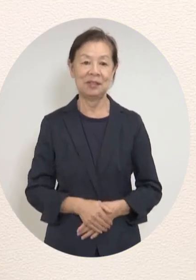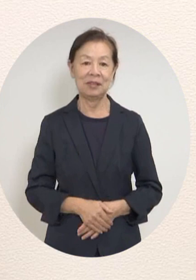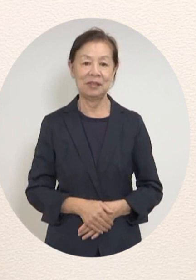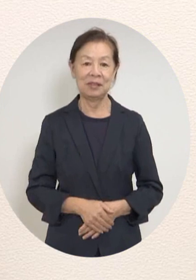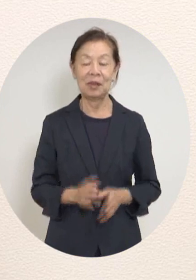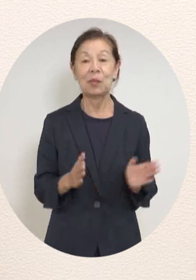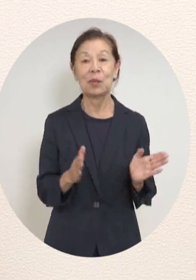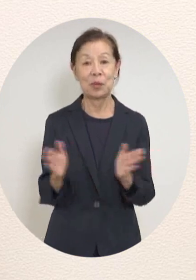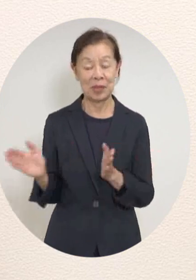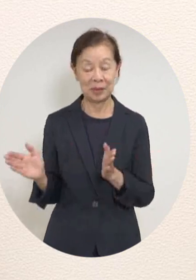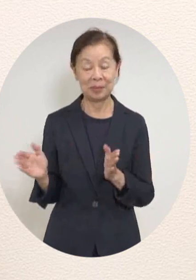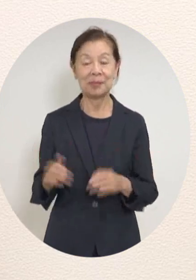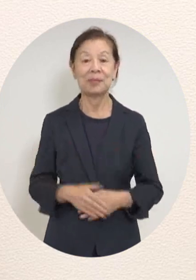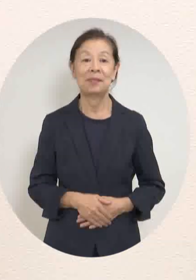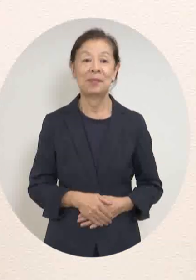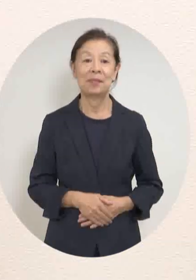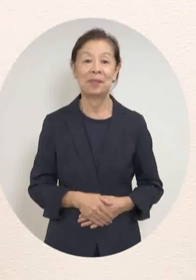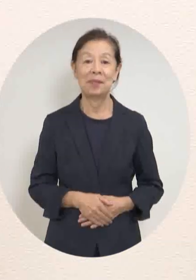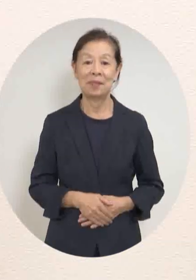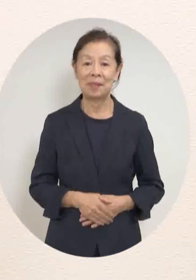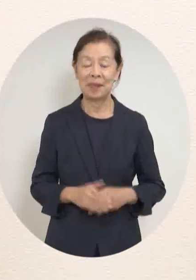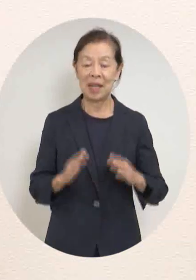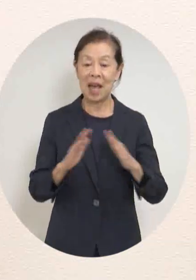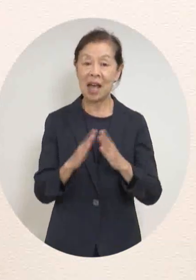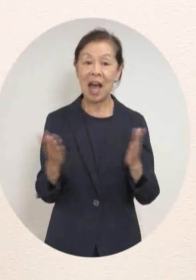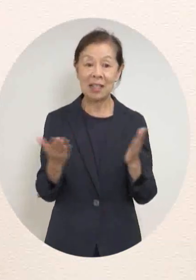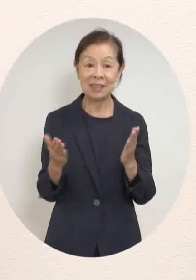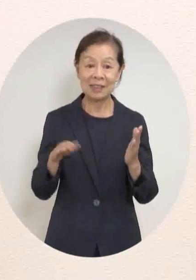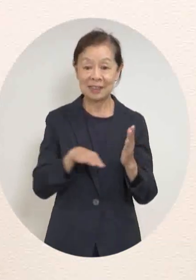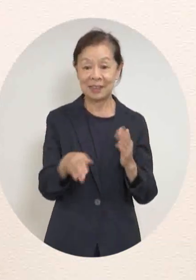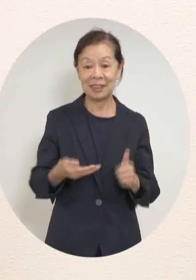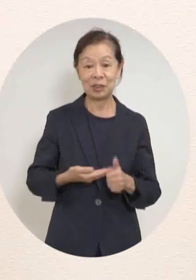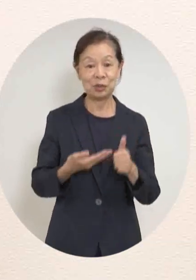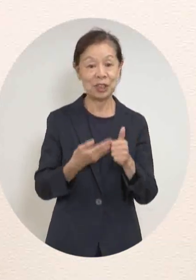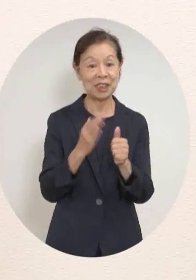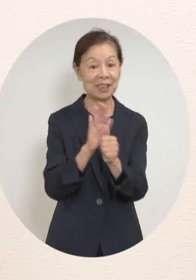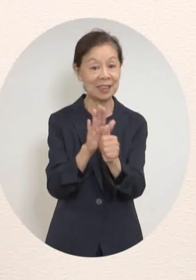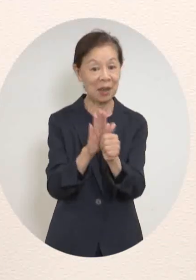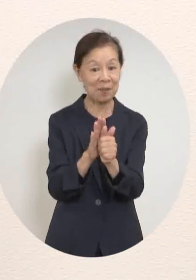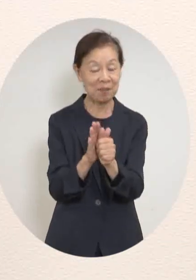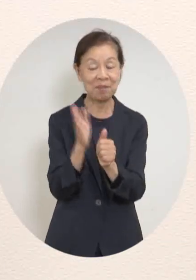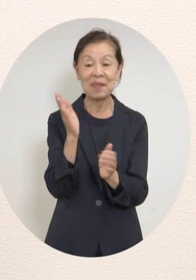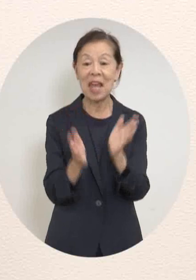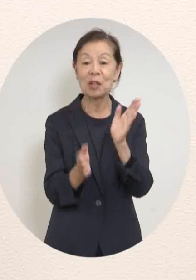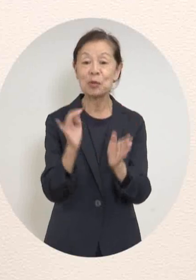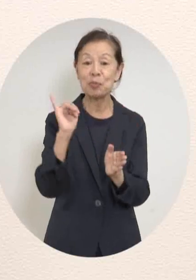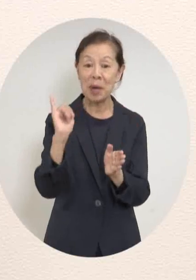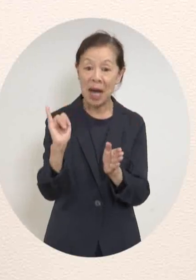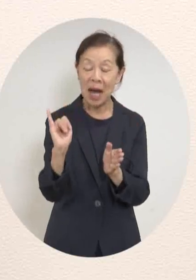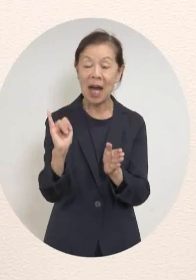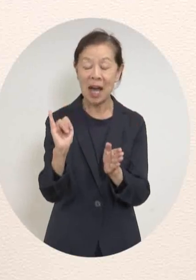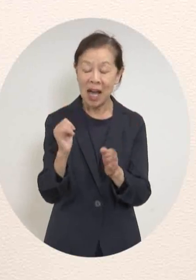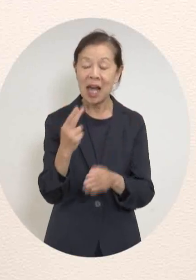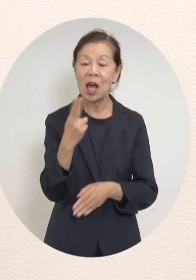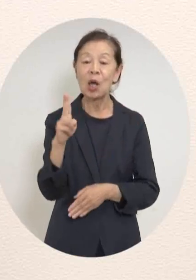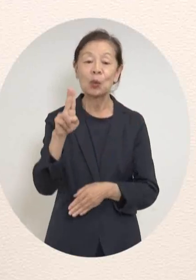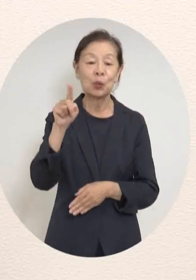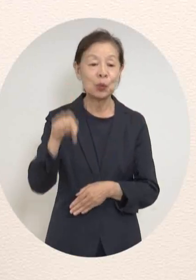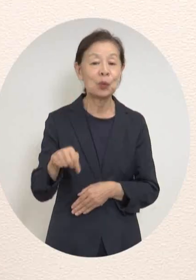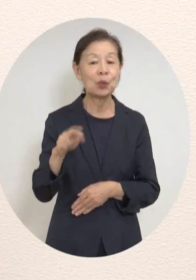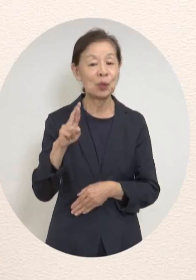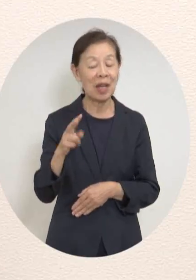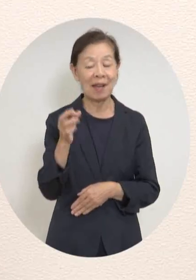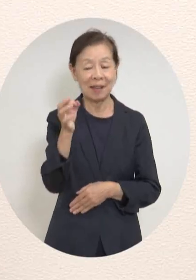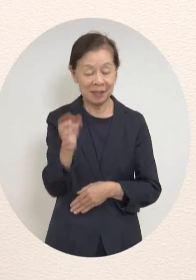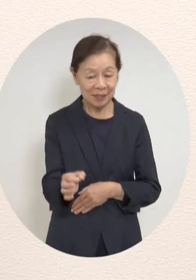この他にも大田区では家事・育児支援としてヘルパーや産後ドゥーラを定額で利用できるサービスも実